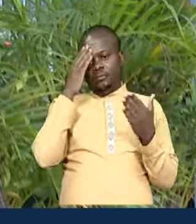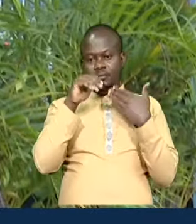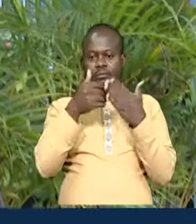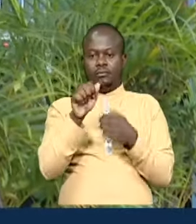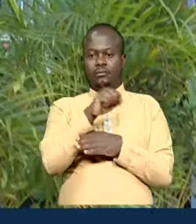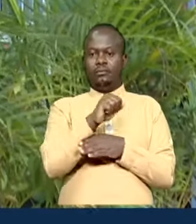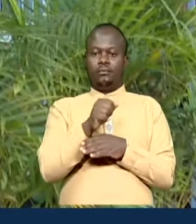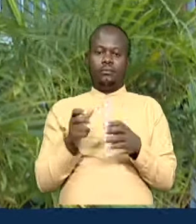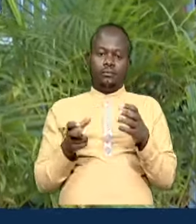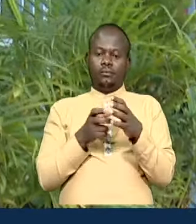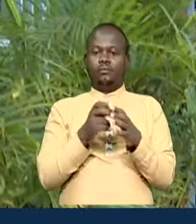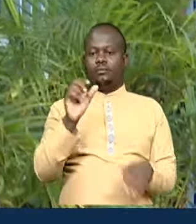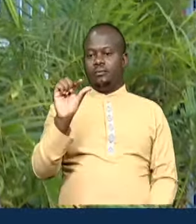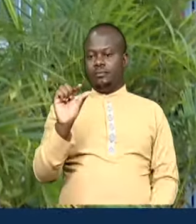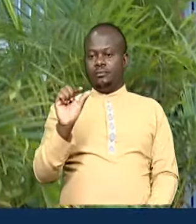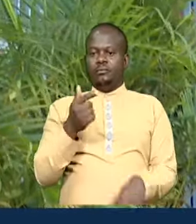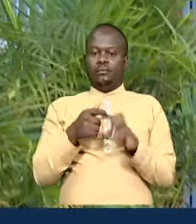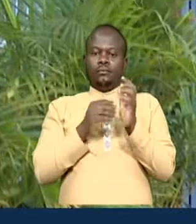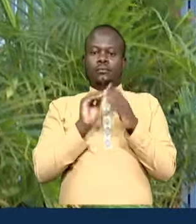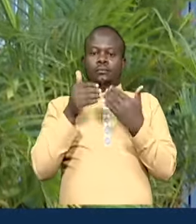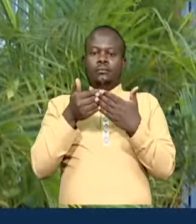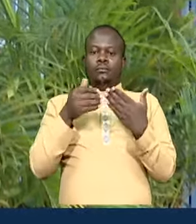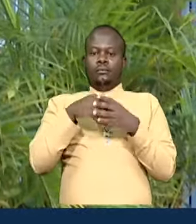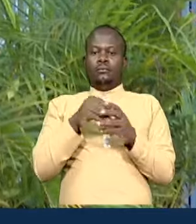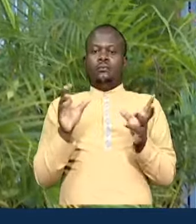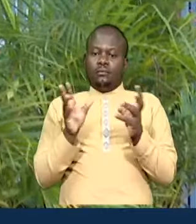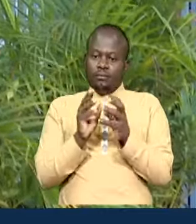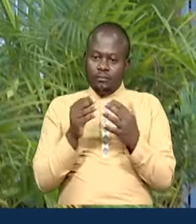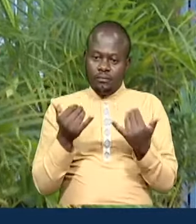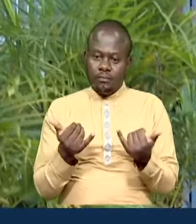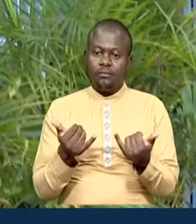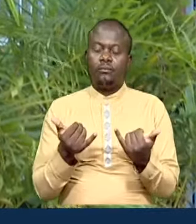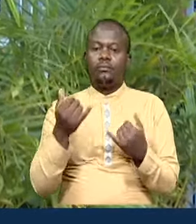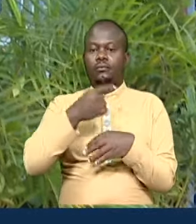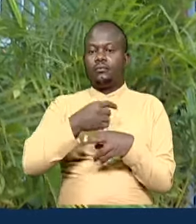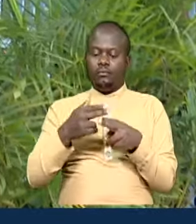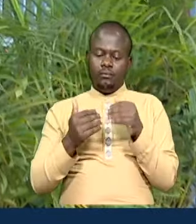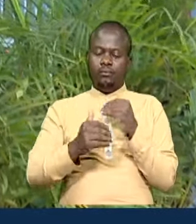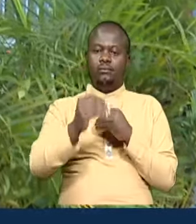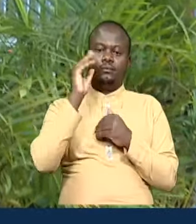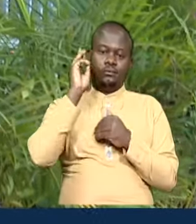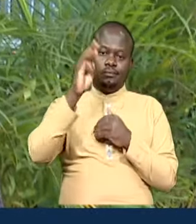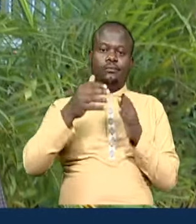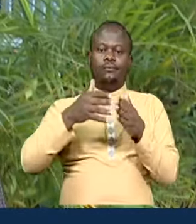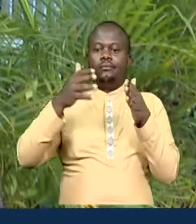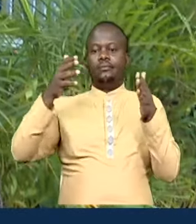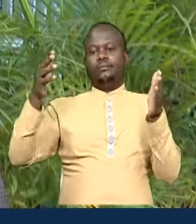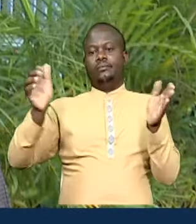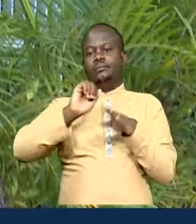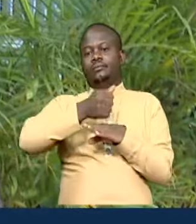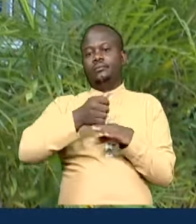imodoka zisharijwe ari nkeya. So ariko muri make mu minsi iza turagenda twagura